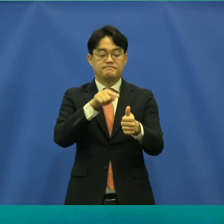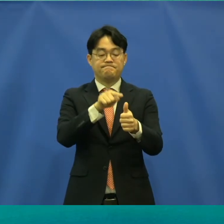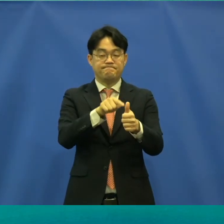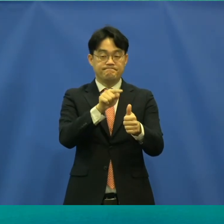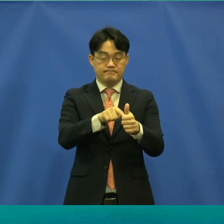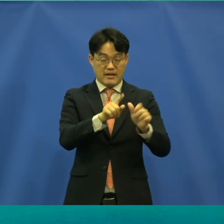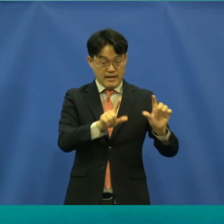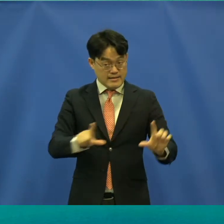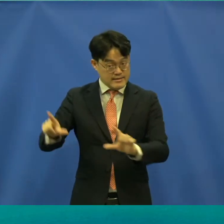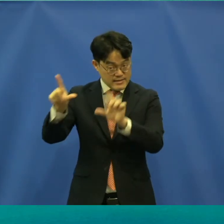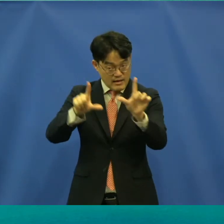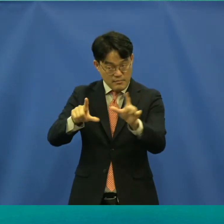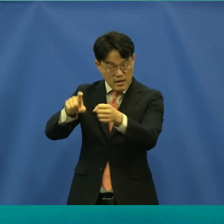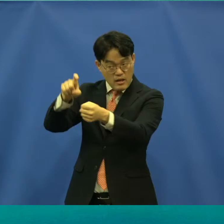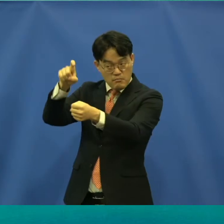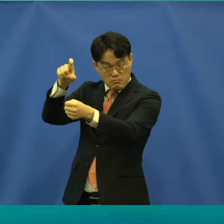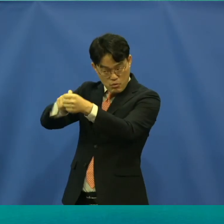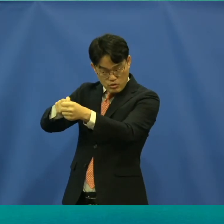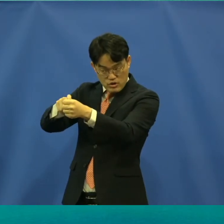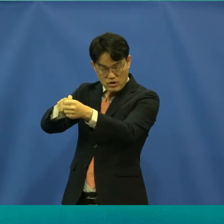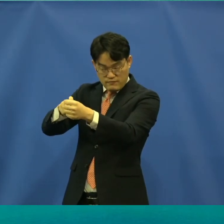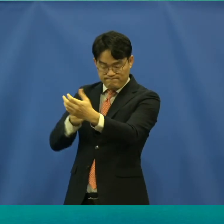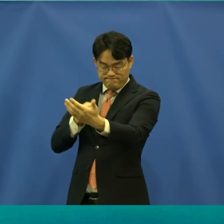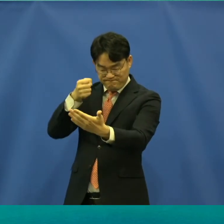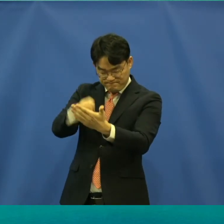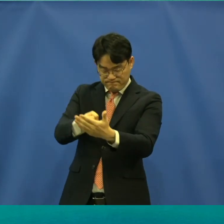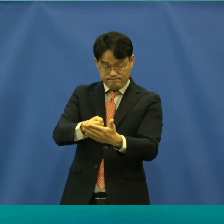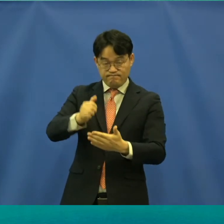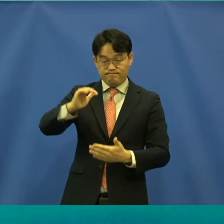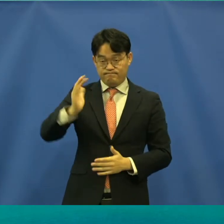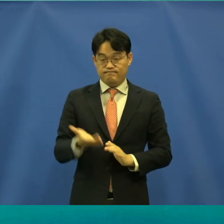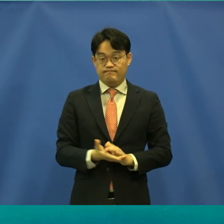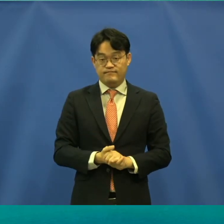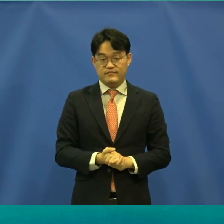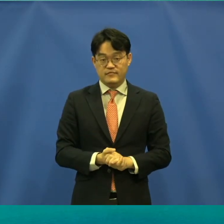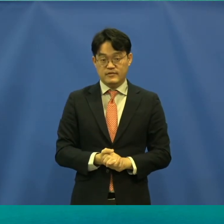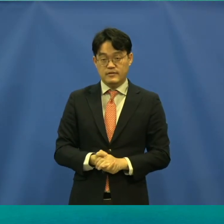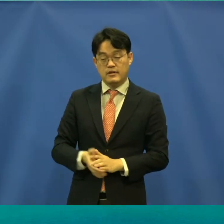여러분, 여호와의 말씀은 인간의 말과 대조됩니다.